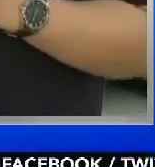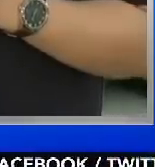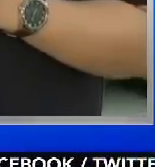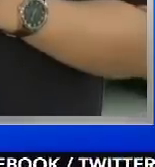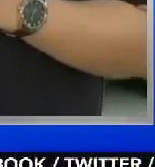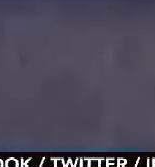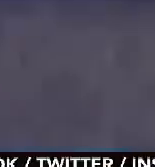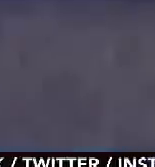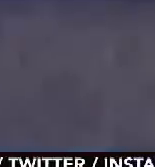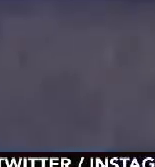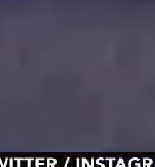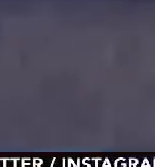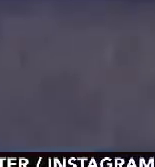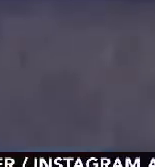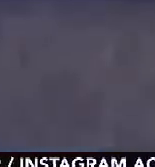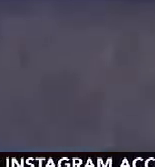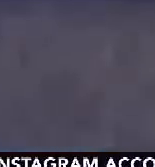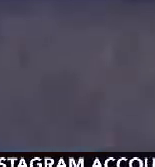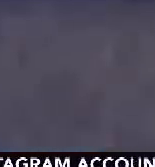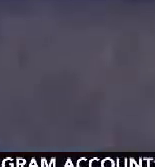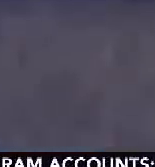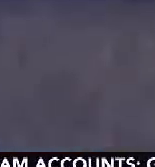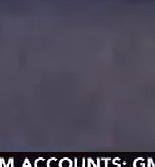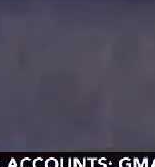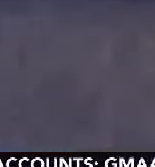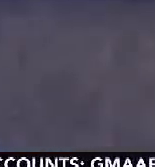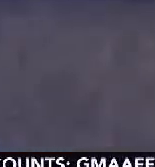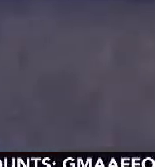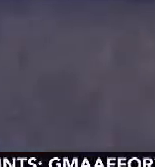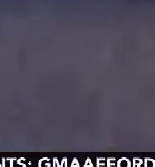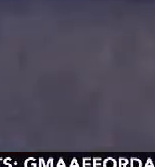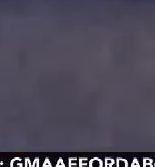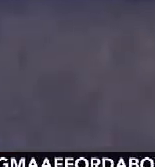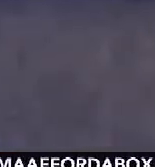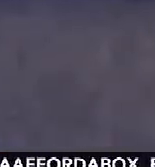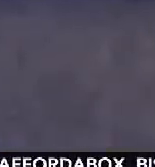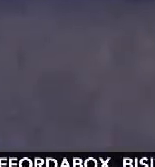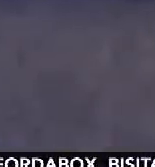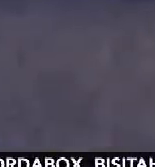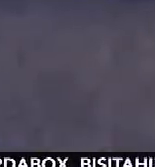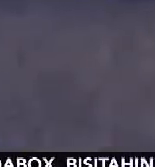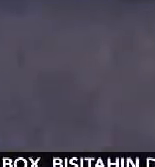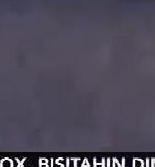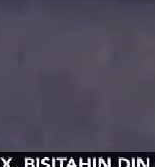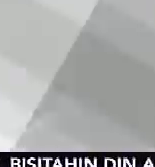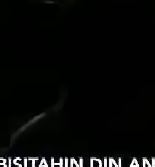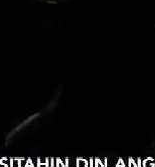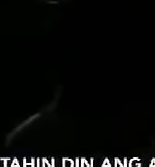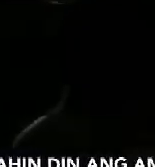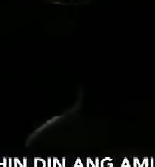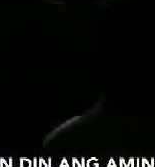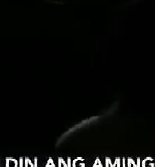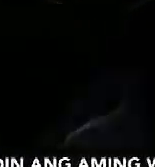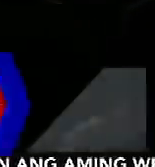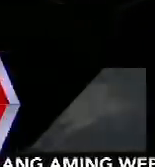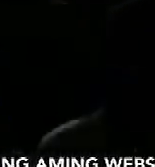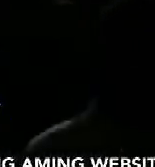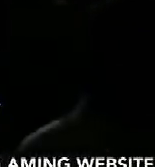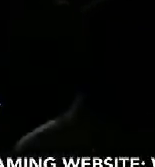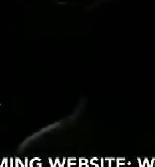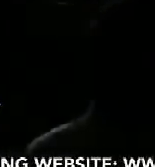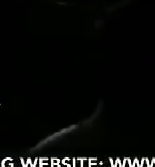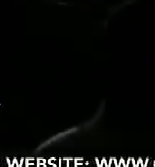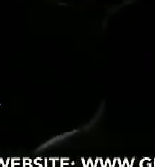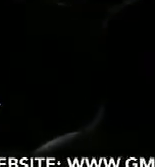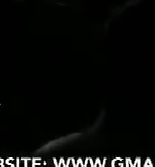Soryan. Kagabi po ang meeting de avance ni Senator Ping Lacson at Senate President Tito Soto. Isinagawa po yan sa Carmona,